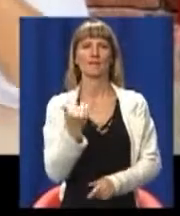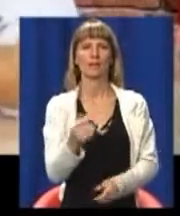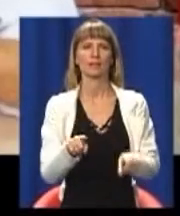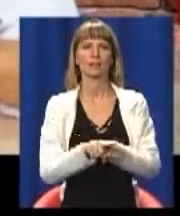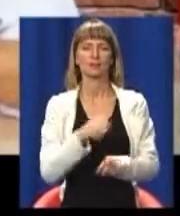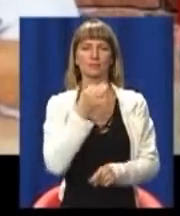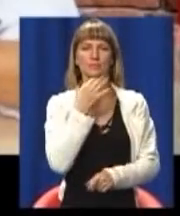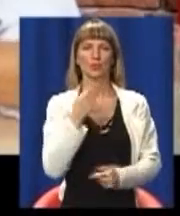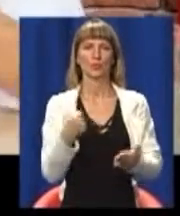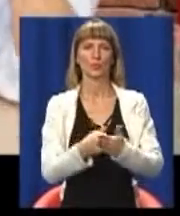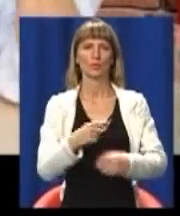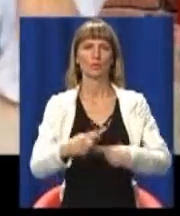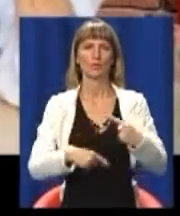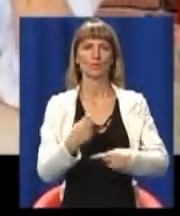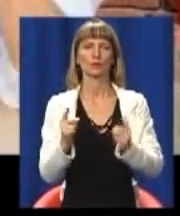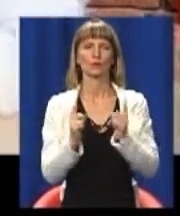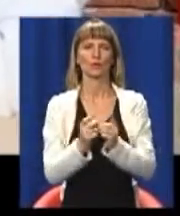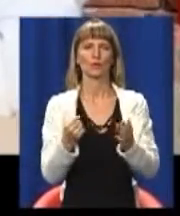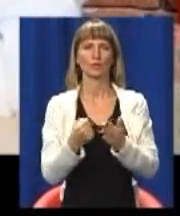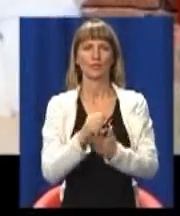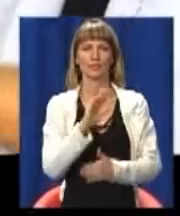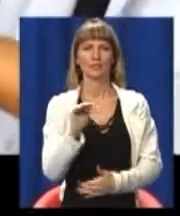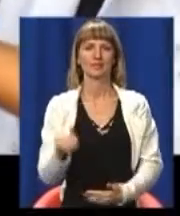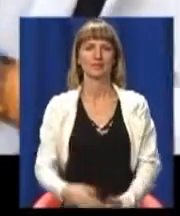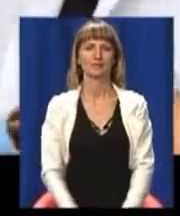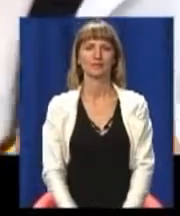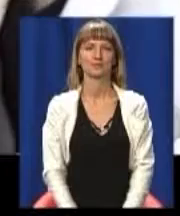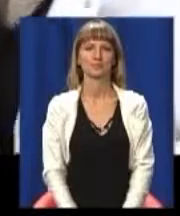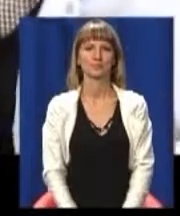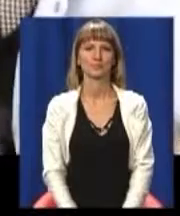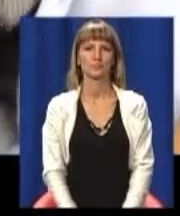сподобалося. До наступних зустрічей, до побачення!